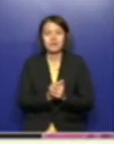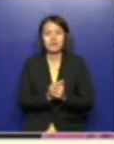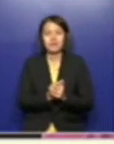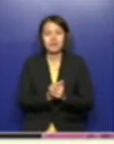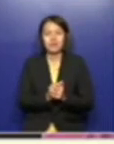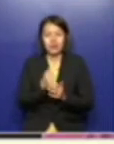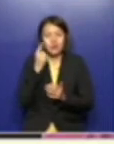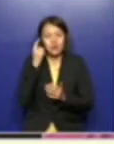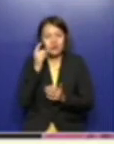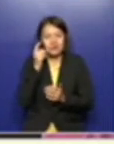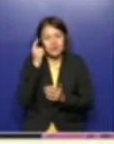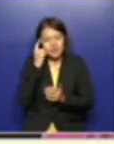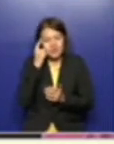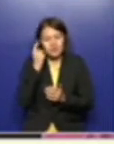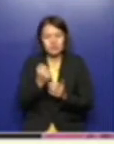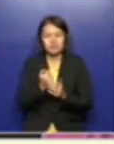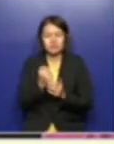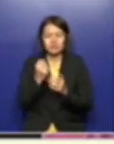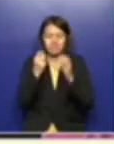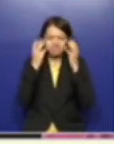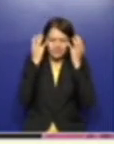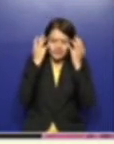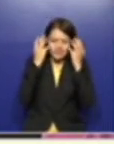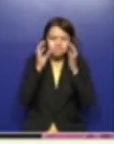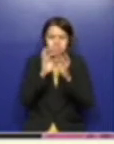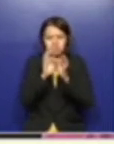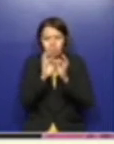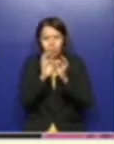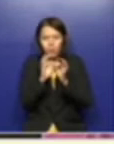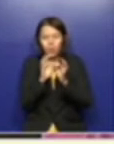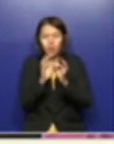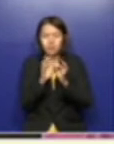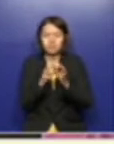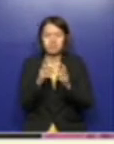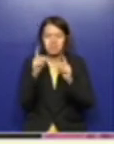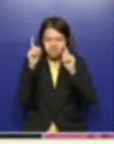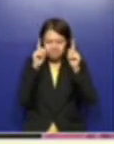างก็ปริวิตกมีจิตตก